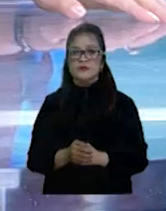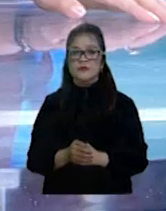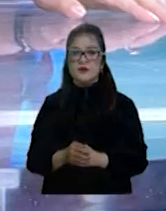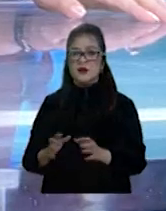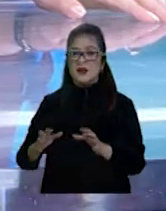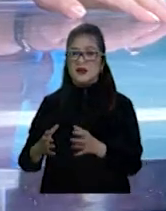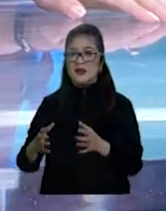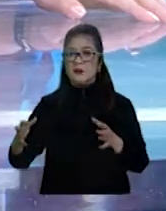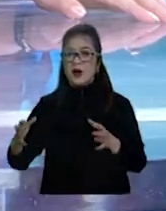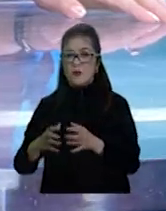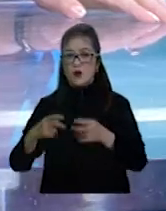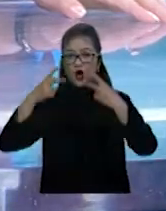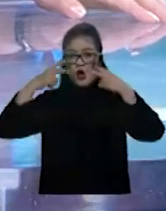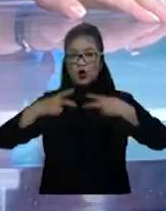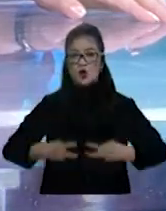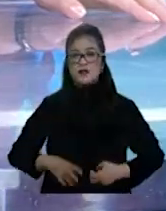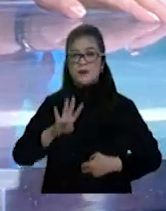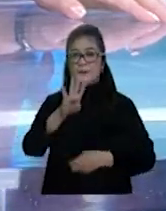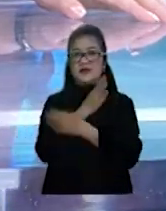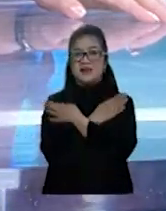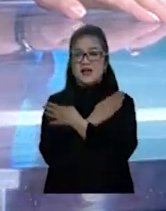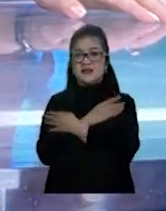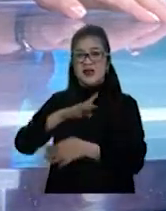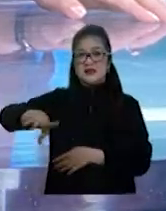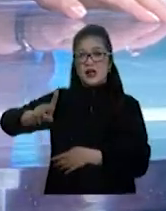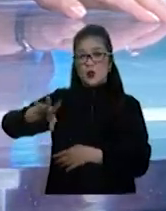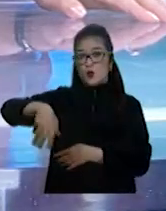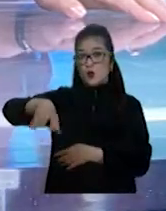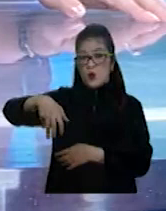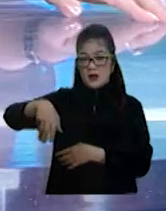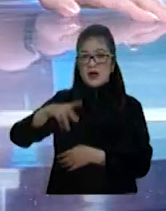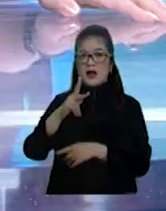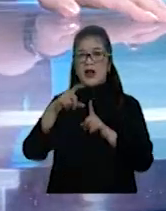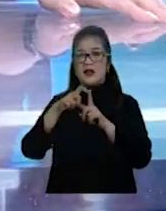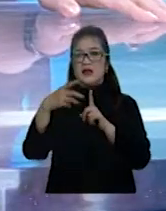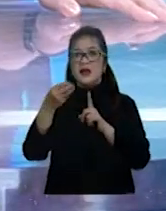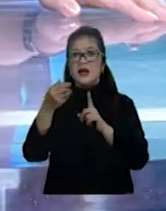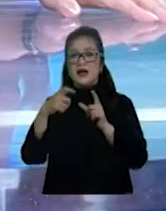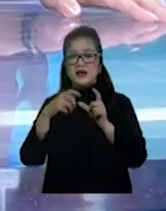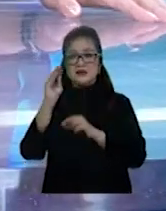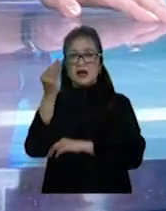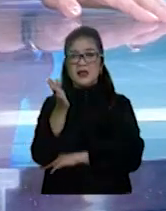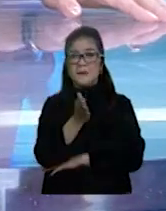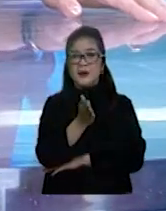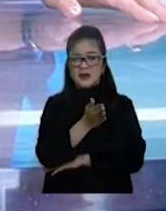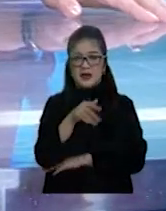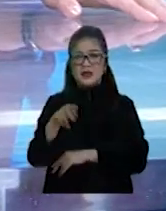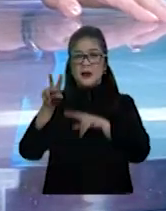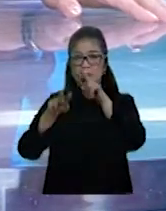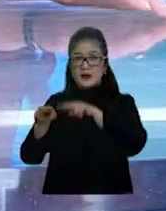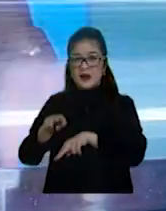Tim gabungan melakukan otopsi kepada 4 jenazah satu keluarga di Kalideres, Jakarta Barat. Selain otopsi, tim penyidik gabungan juga kembali melakukan olah